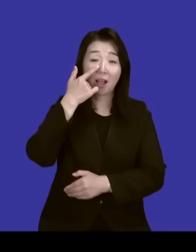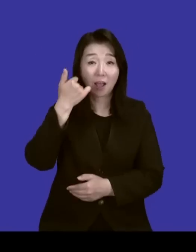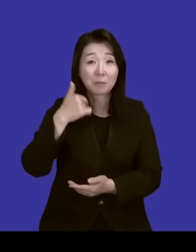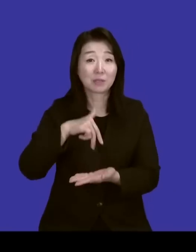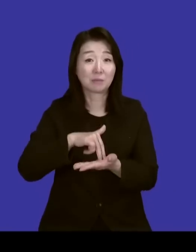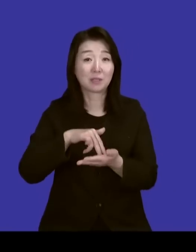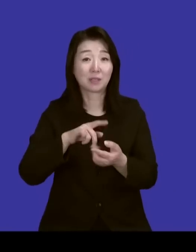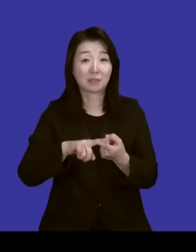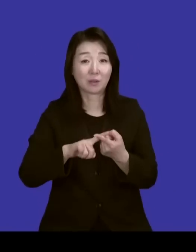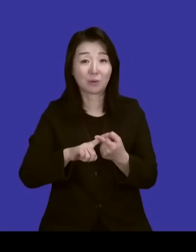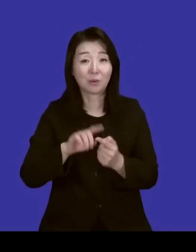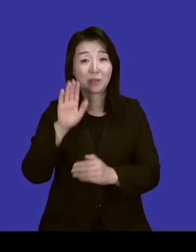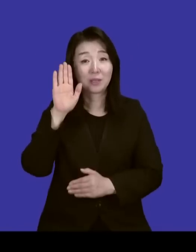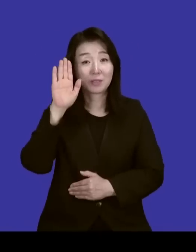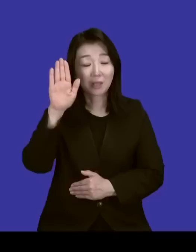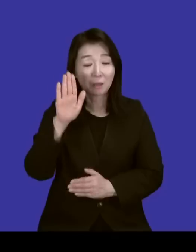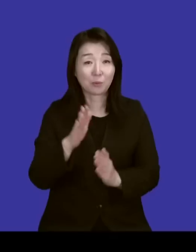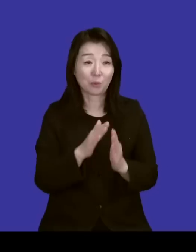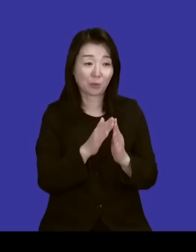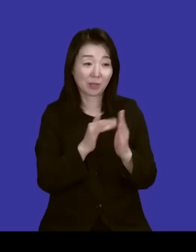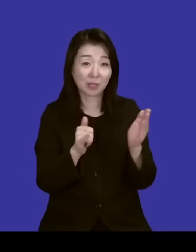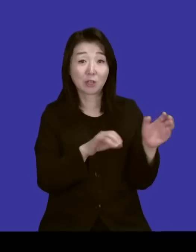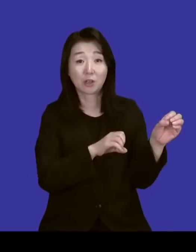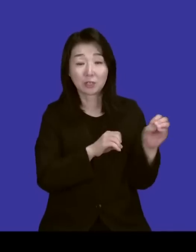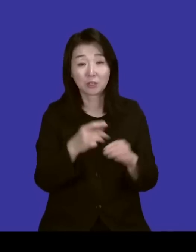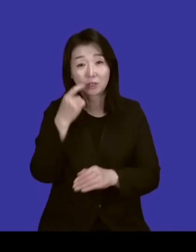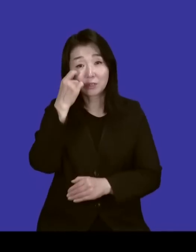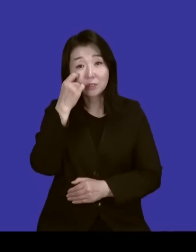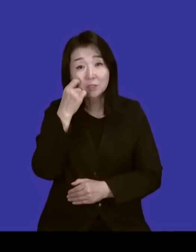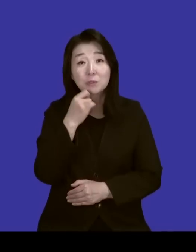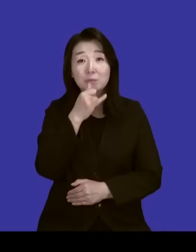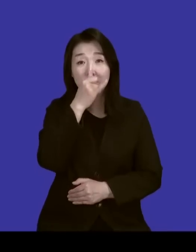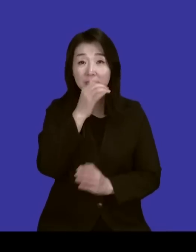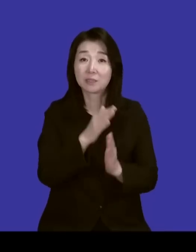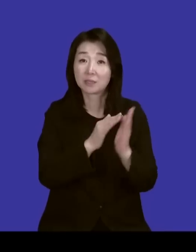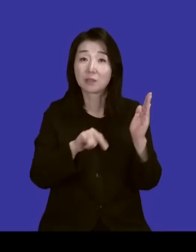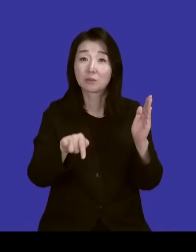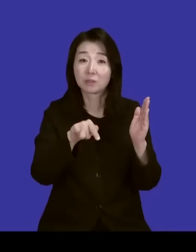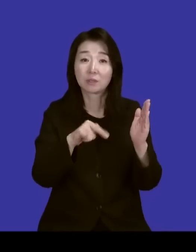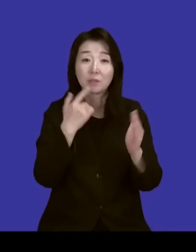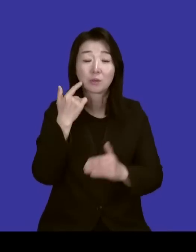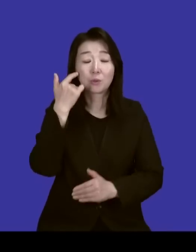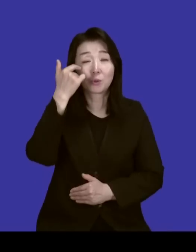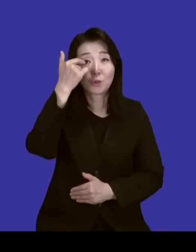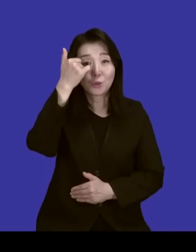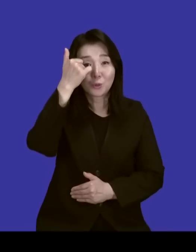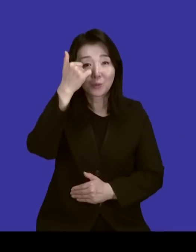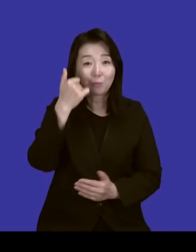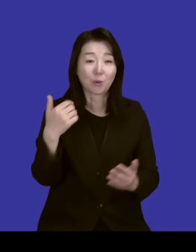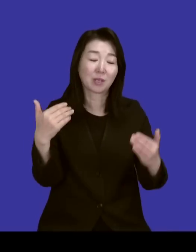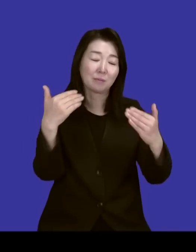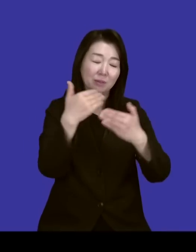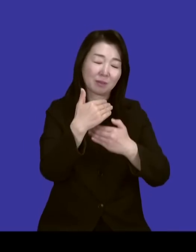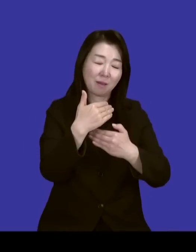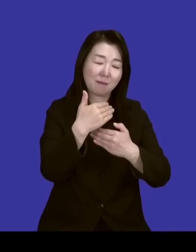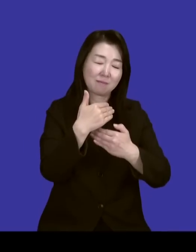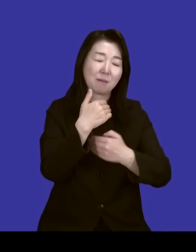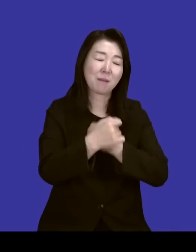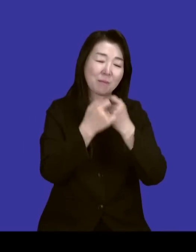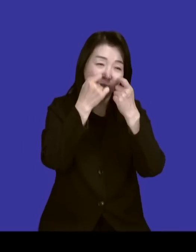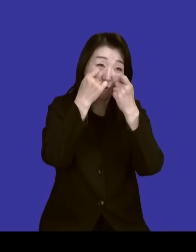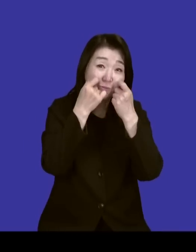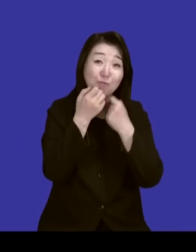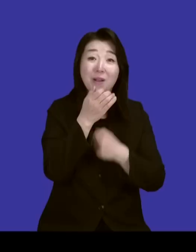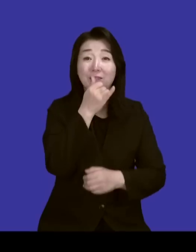아버지로서 이제 앞으로 가족을 잃은 그런 슬픔을 겪게 될 가족들이 목사님께 안겨서 이제 마음껏 울 것 네. 같아요. 예. 예, 그러고 왜냐면